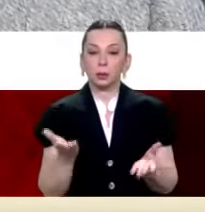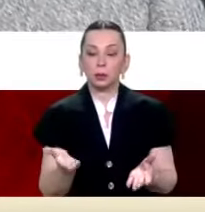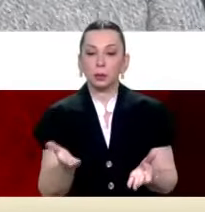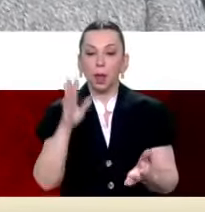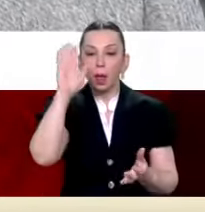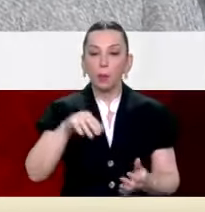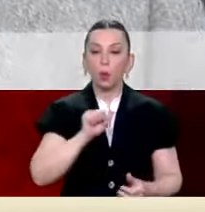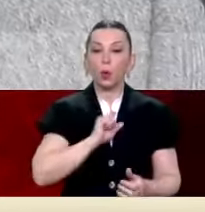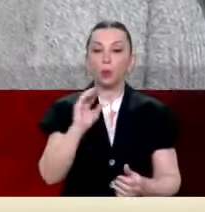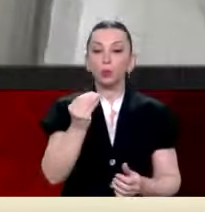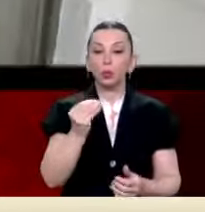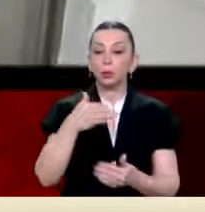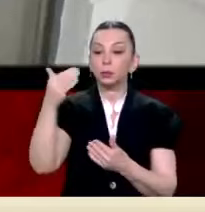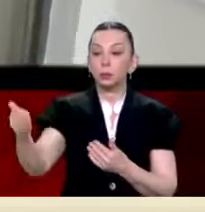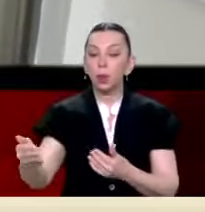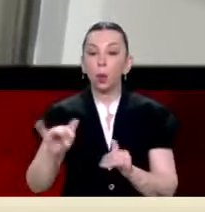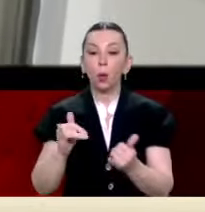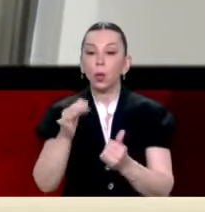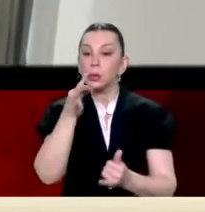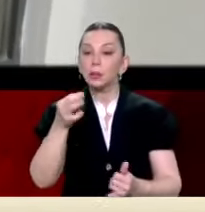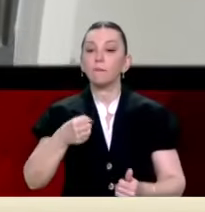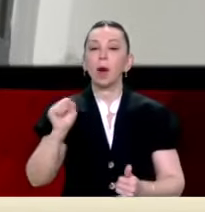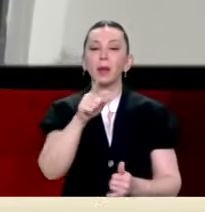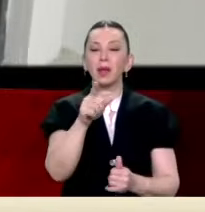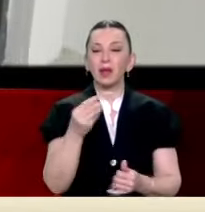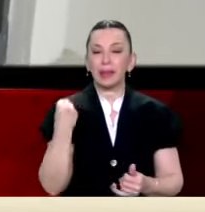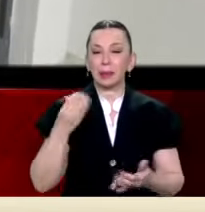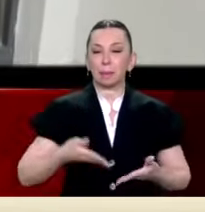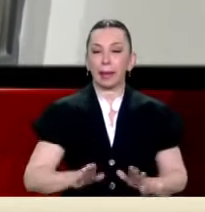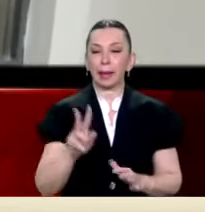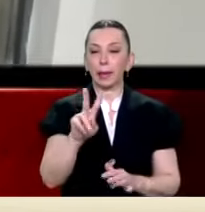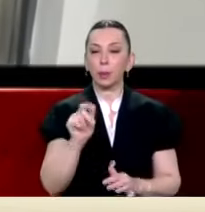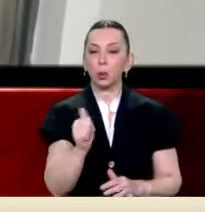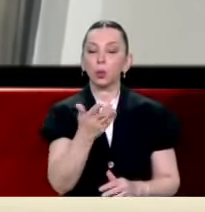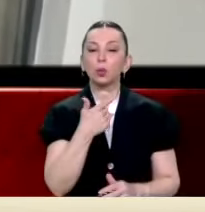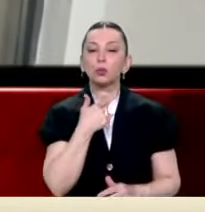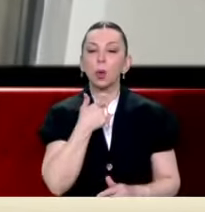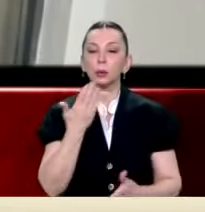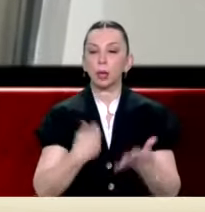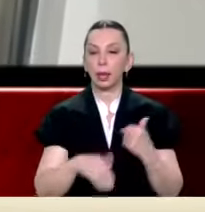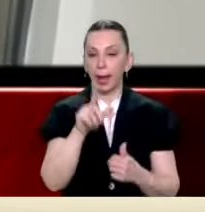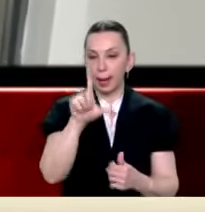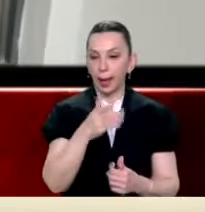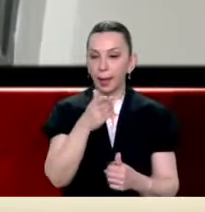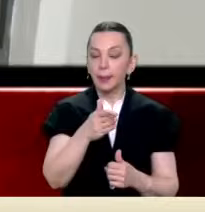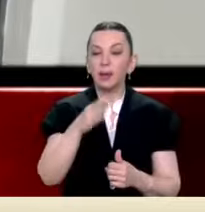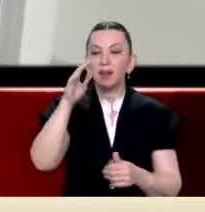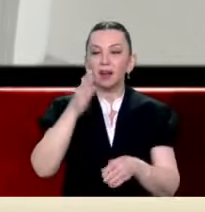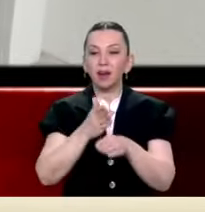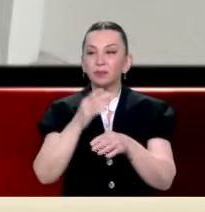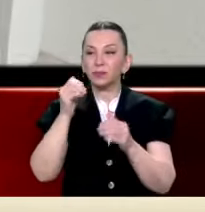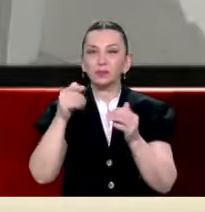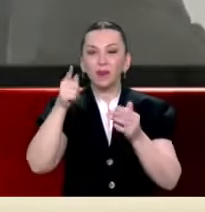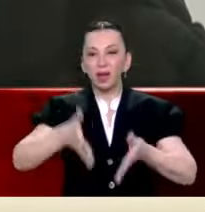dışarıya gönderemeyecek hale geldiler. Yavru kedi daha 20 günlüktü, boğazından yaralanmıştı. Olayı duyan site sakinleri korkudan neye